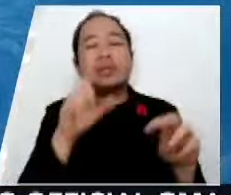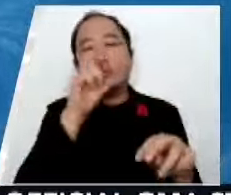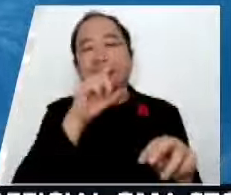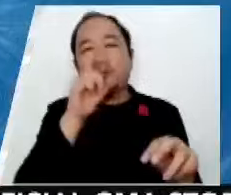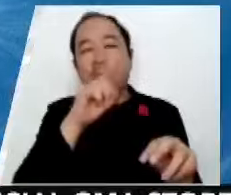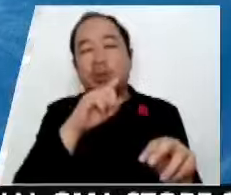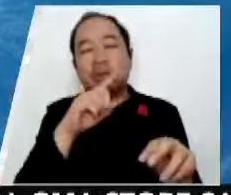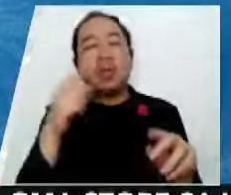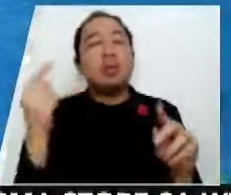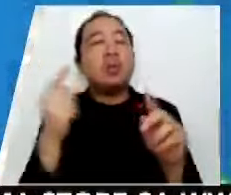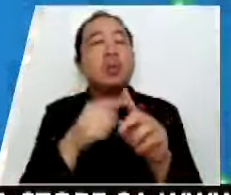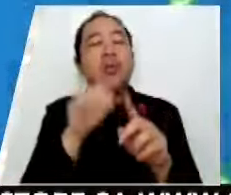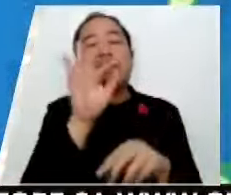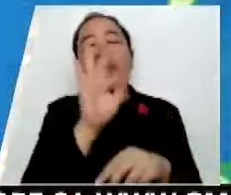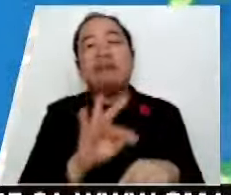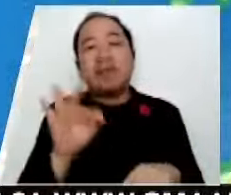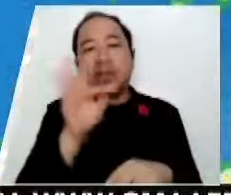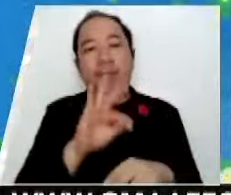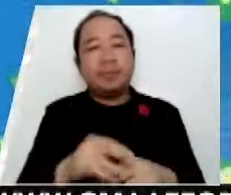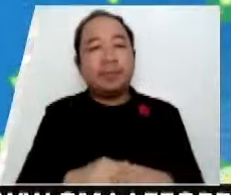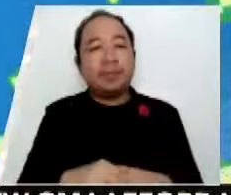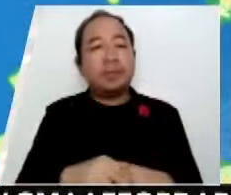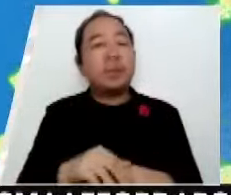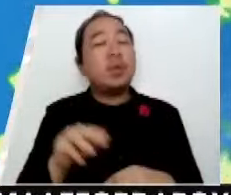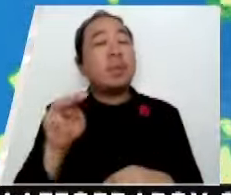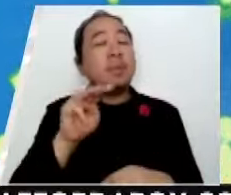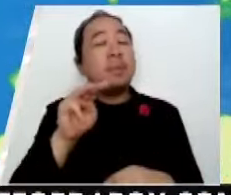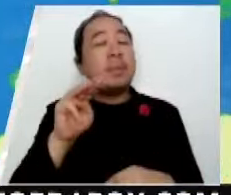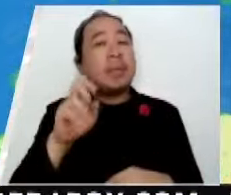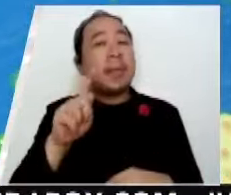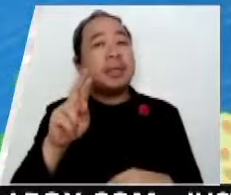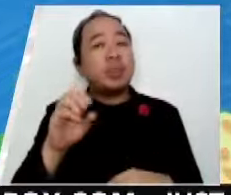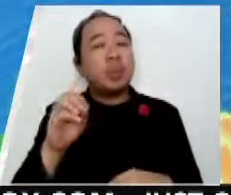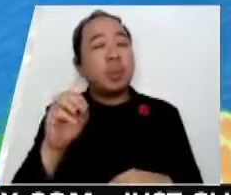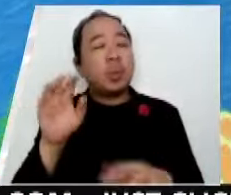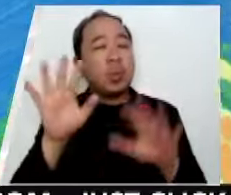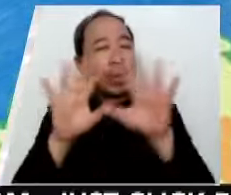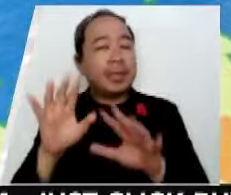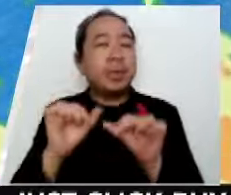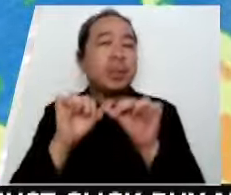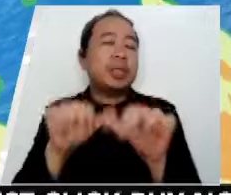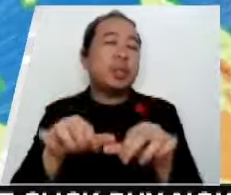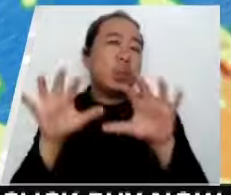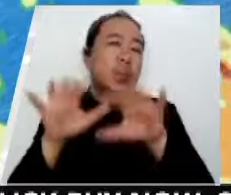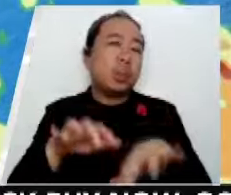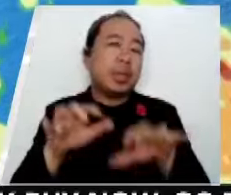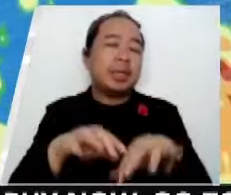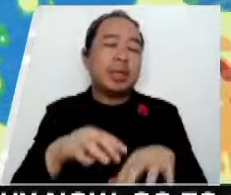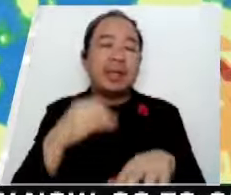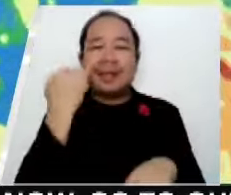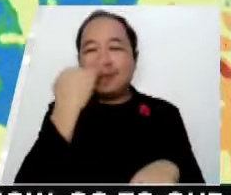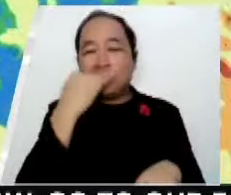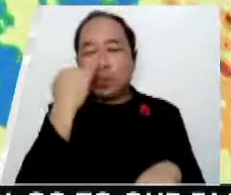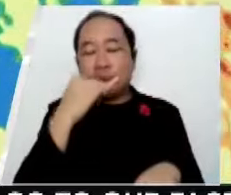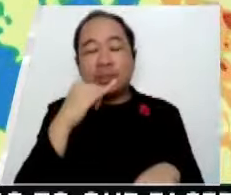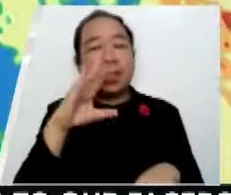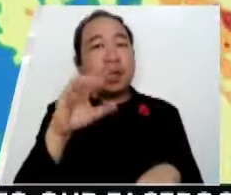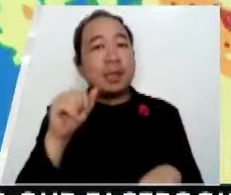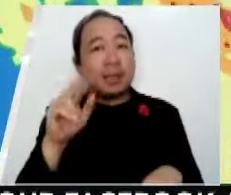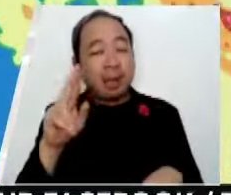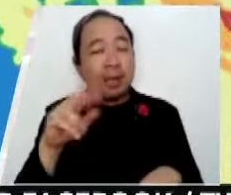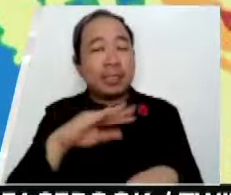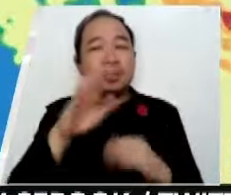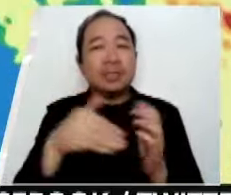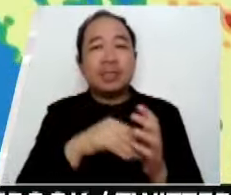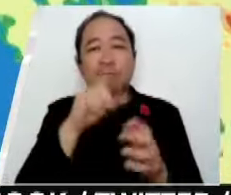Biyernes. Base sa datos ng Metro Weather, patuloy na bubuhos ang ulan sa Ilocos Region, Cordillera, Central Luzon, ilang bahagi